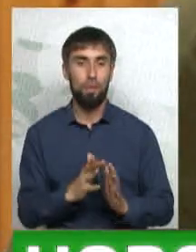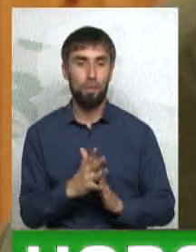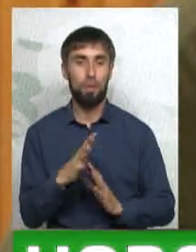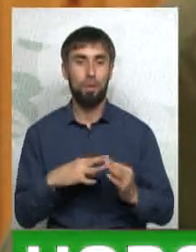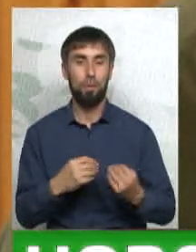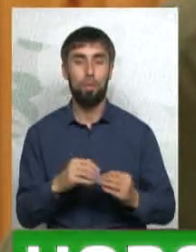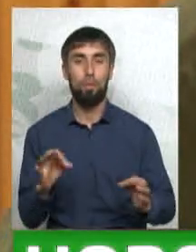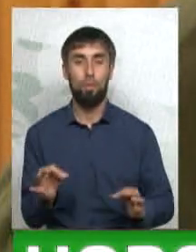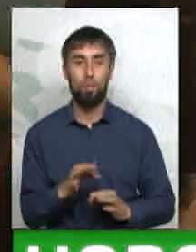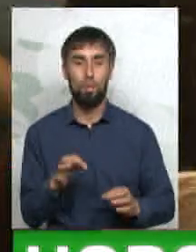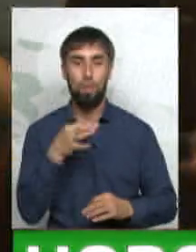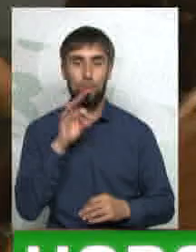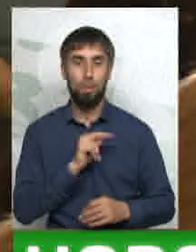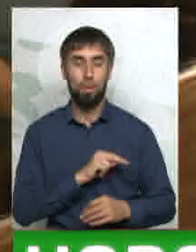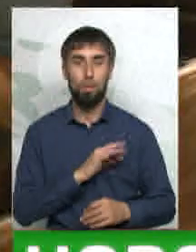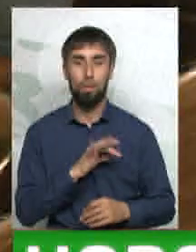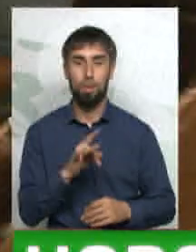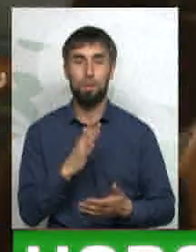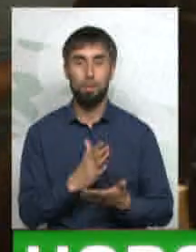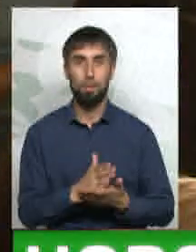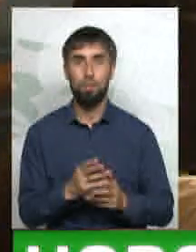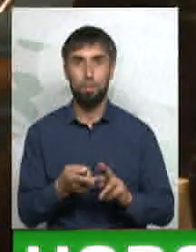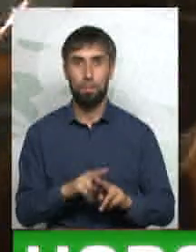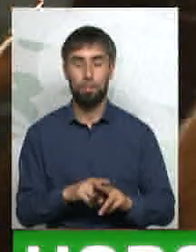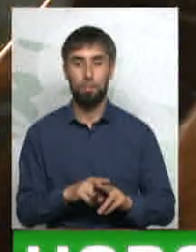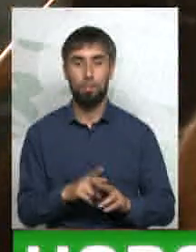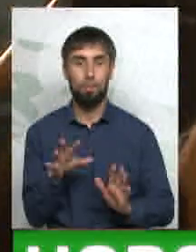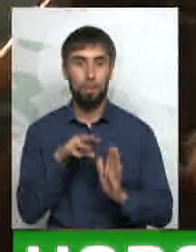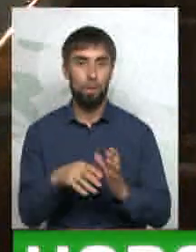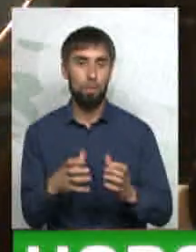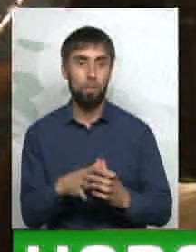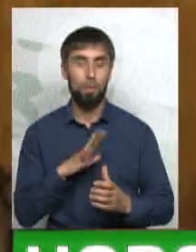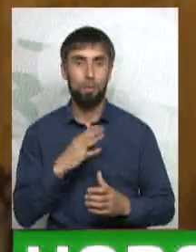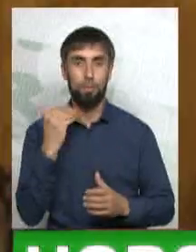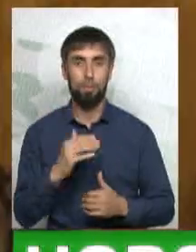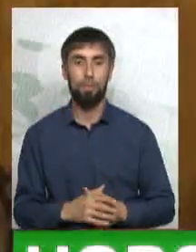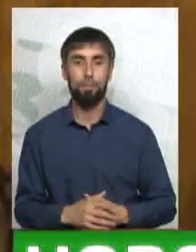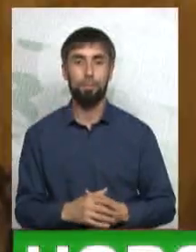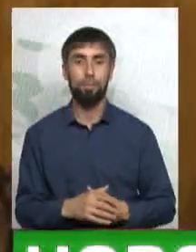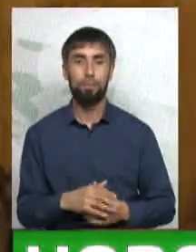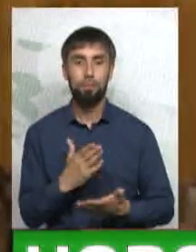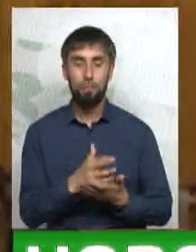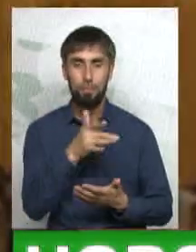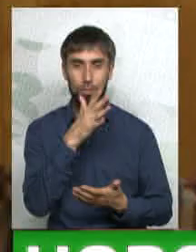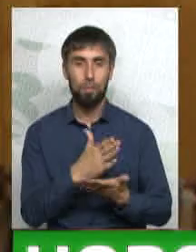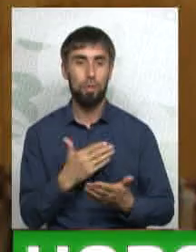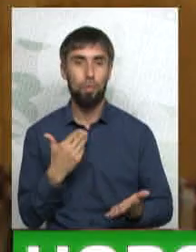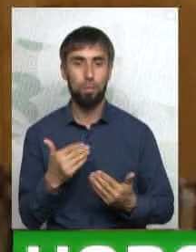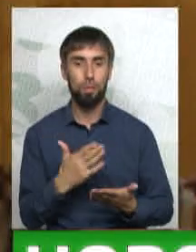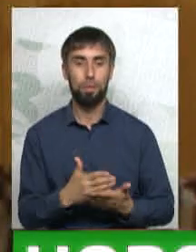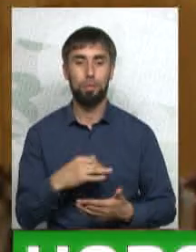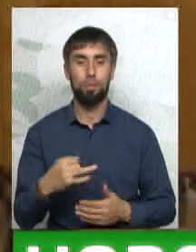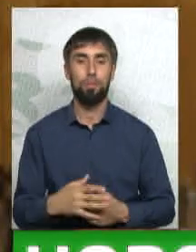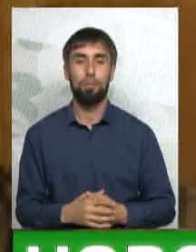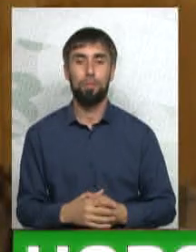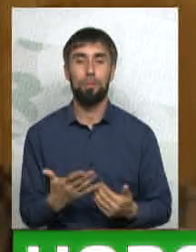семье музыкантов. Опыт работы в оркестре есть, поэтому влиться в коллектив было легко. Юмор есть, общение есть, и